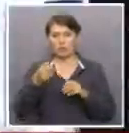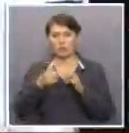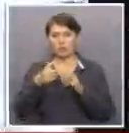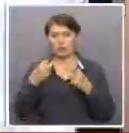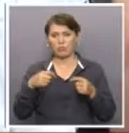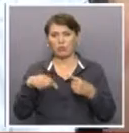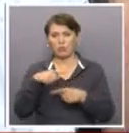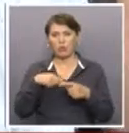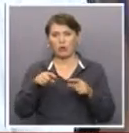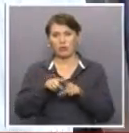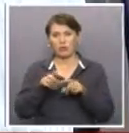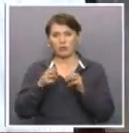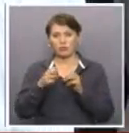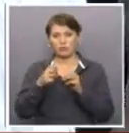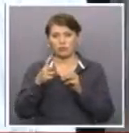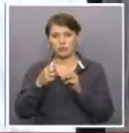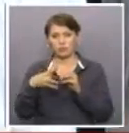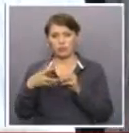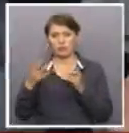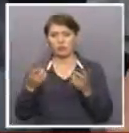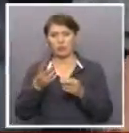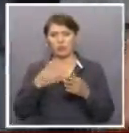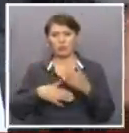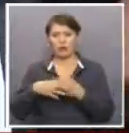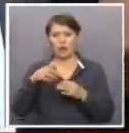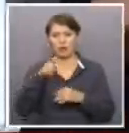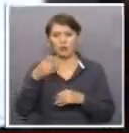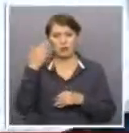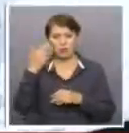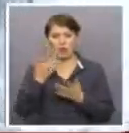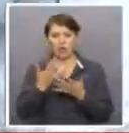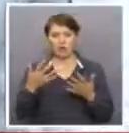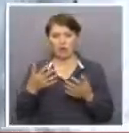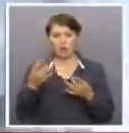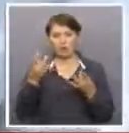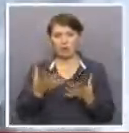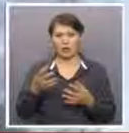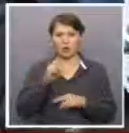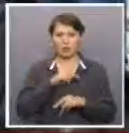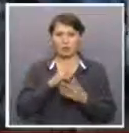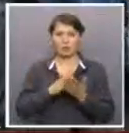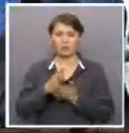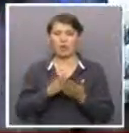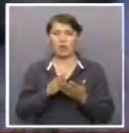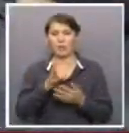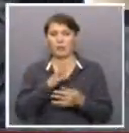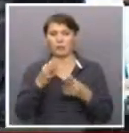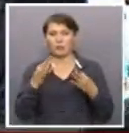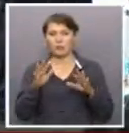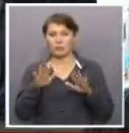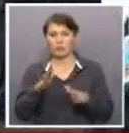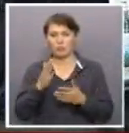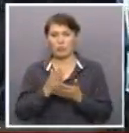кәсіпорын 115 маманға зәру. Мүмкіндігі шектеулі жандар үшін жеңіл желпі қара жұмыстар және қызмет көрсету саласынан бос орындар